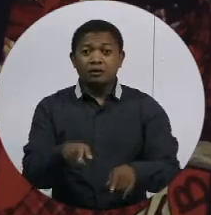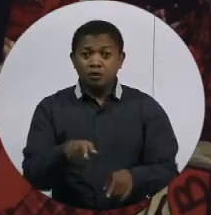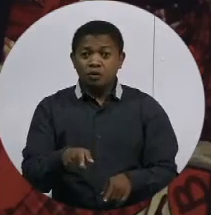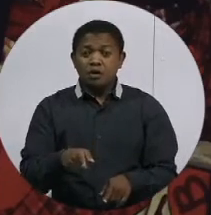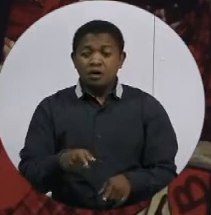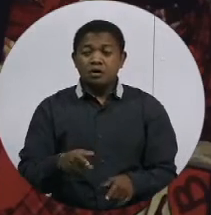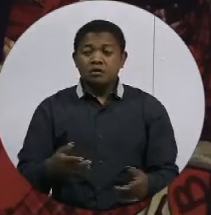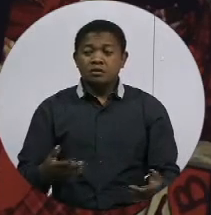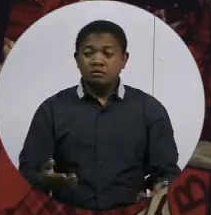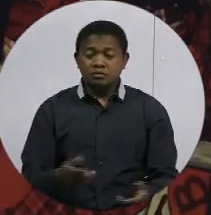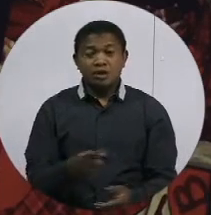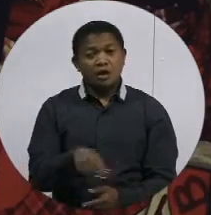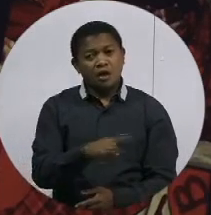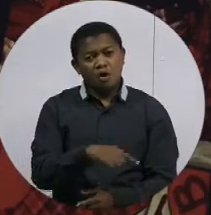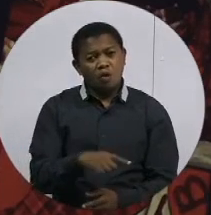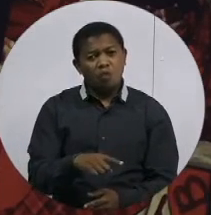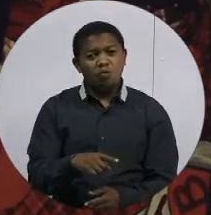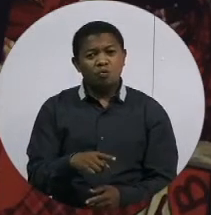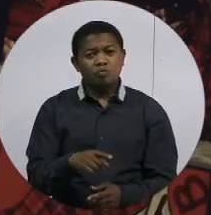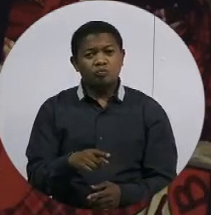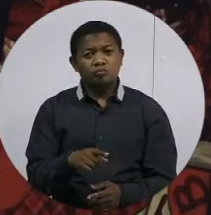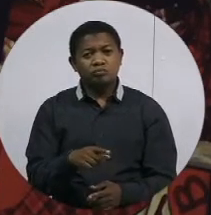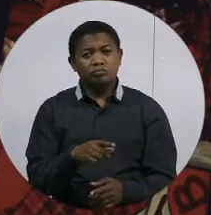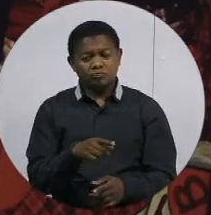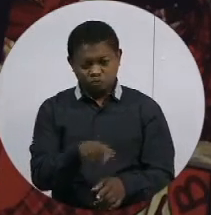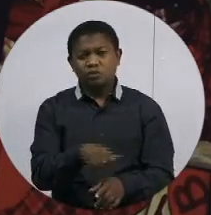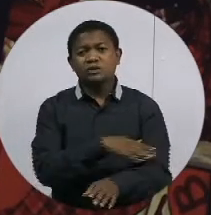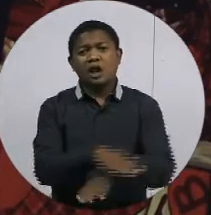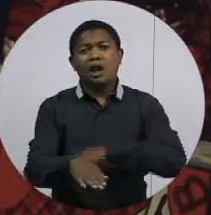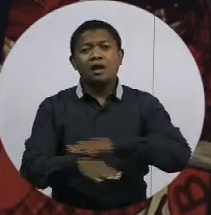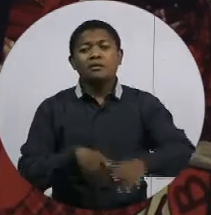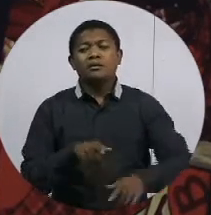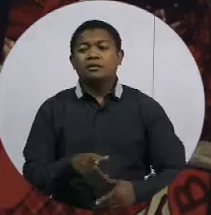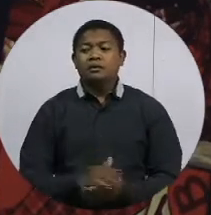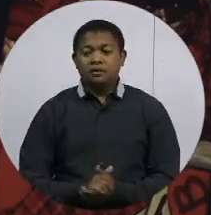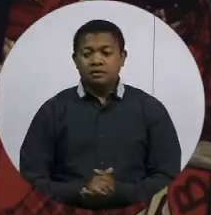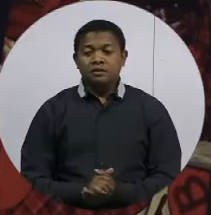izay lazaina fa sitrana